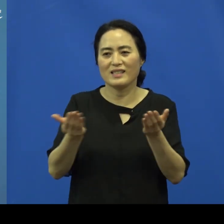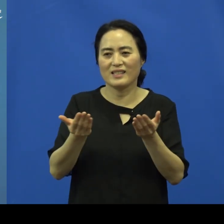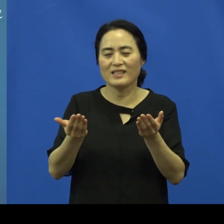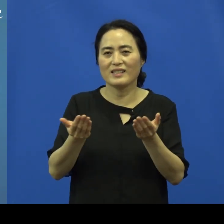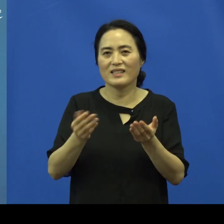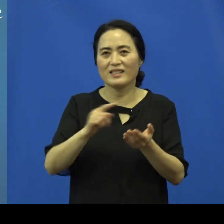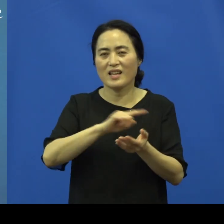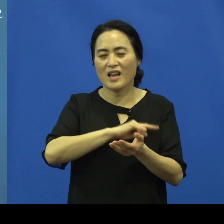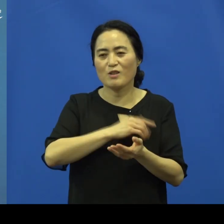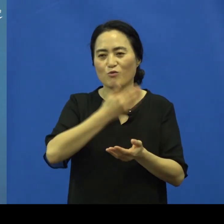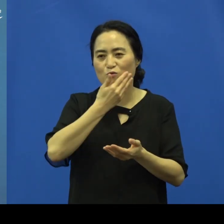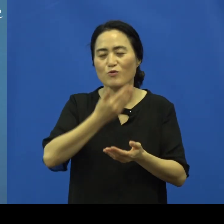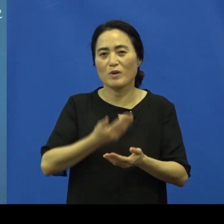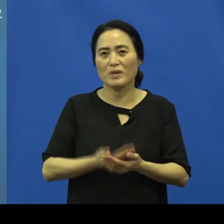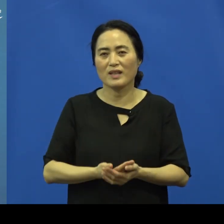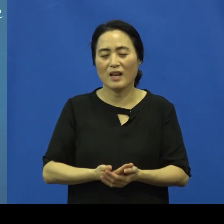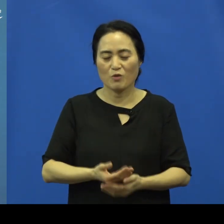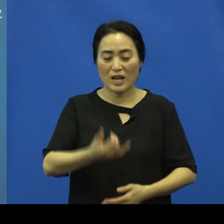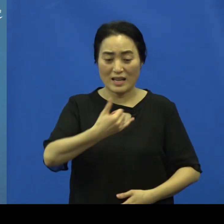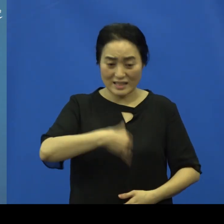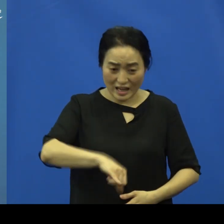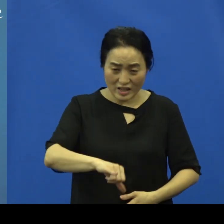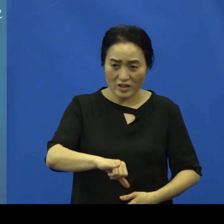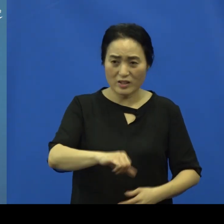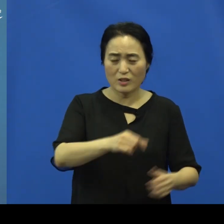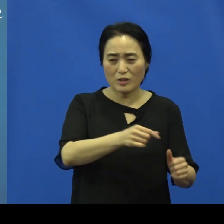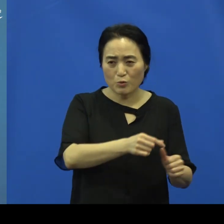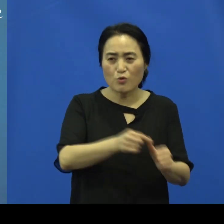여러분들이 자녀를 살려내는 것입니다.